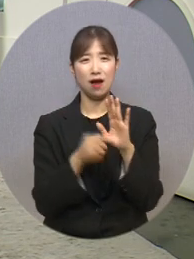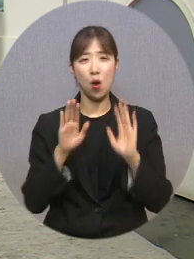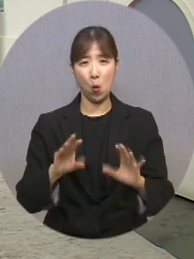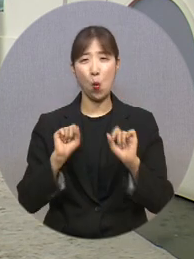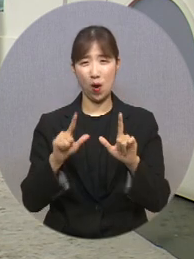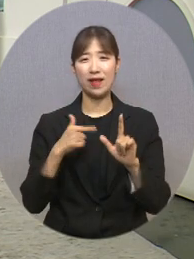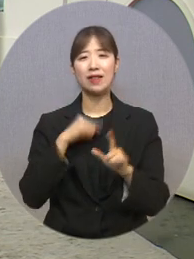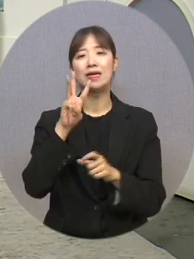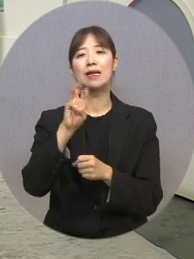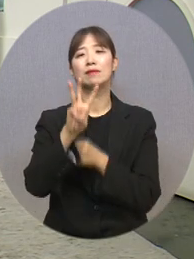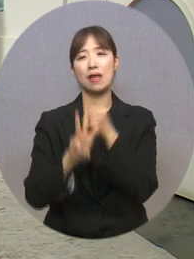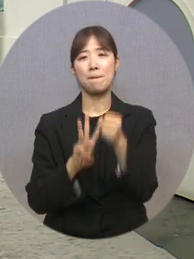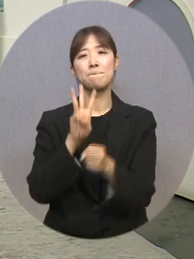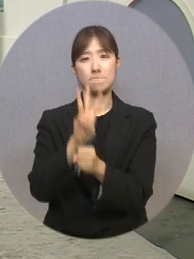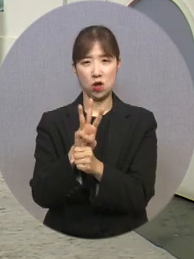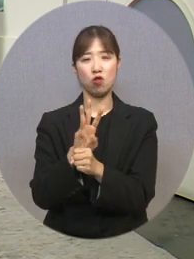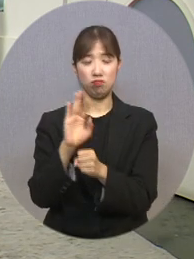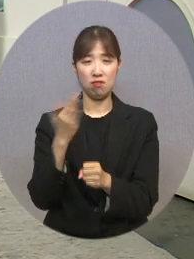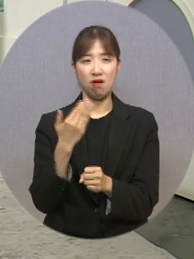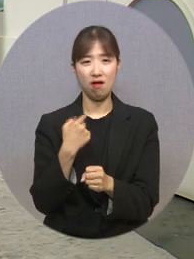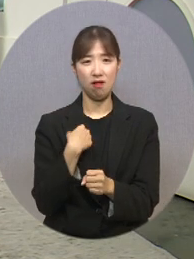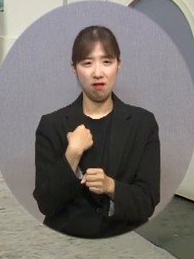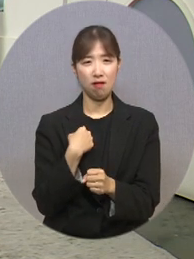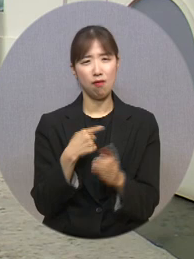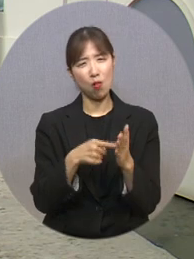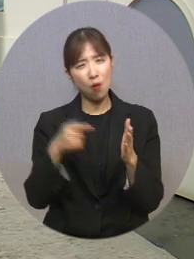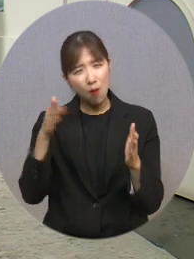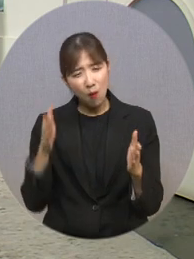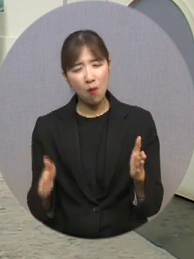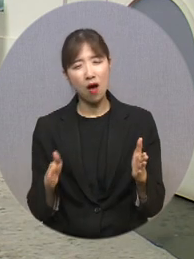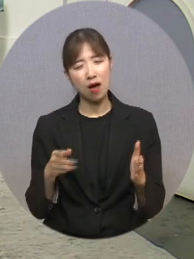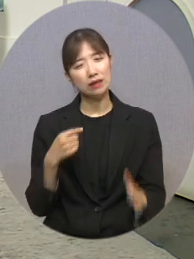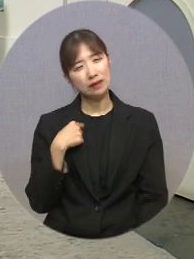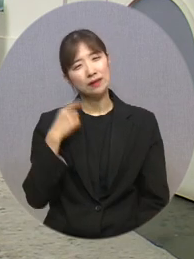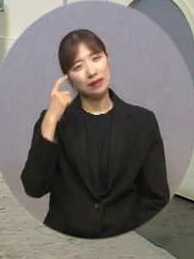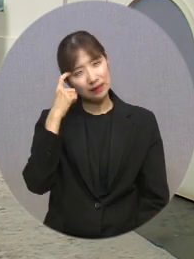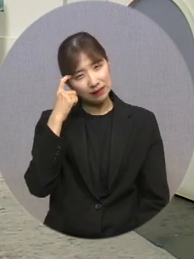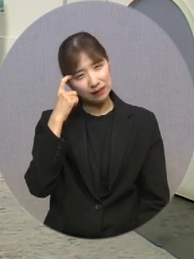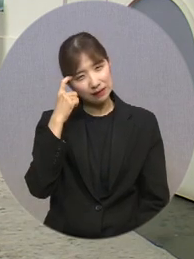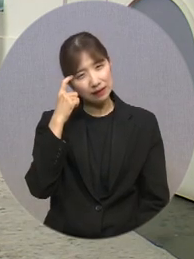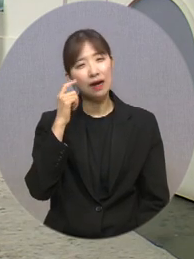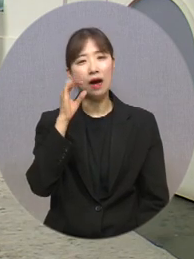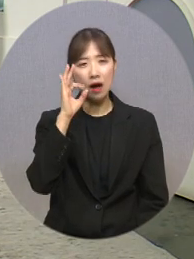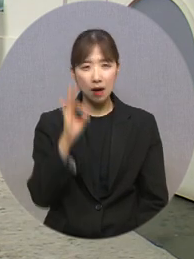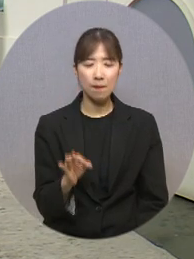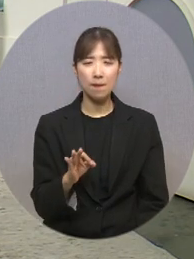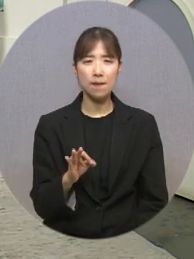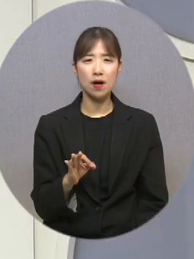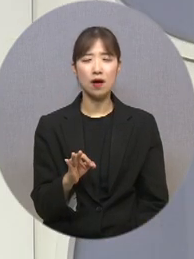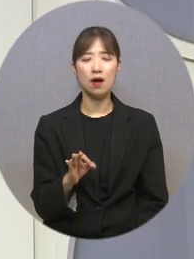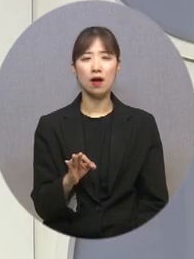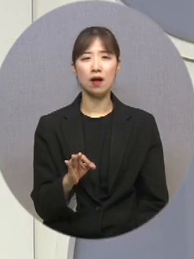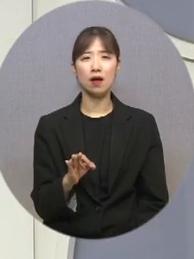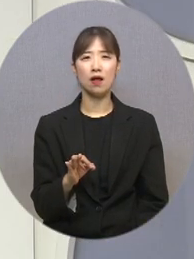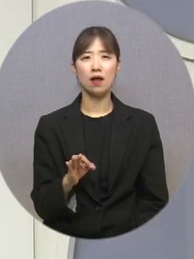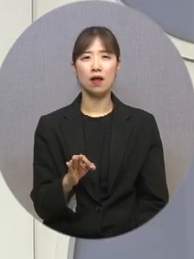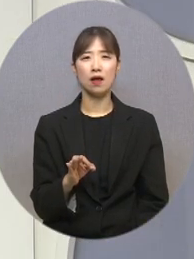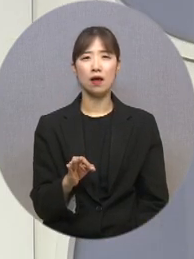차 검사인데요. 90년부터 했으니까 아. 그동안 제가 쭉 살아온 검사로서 살아온 걸 뒤돌아 보니까